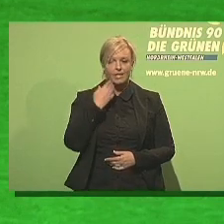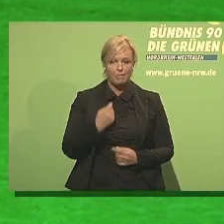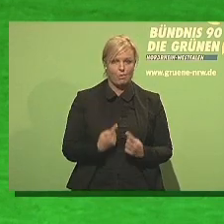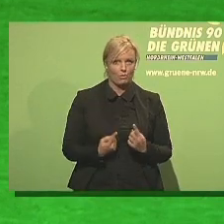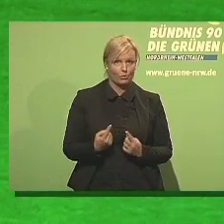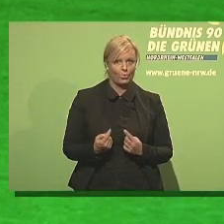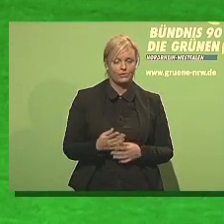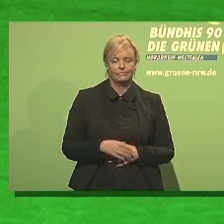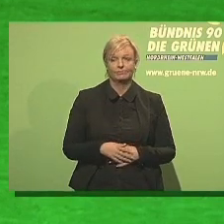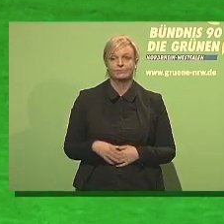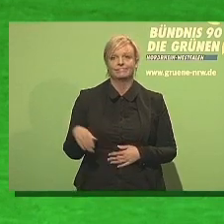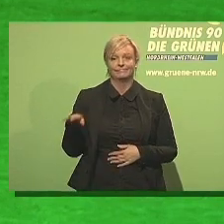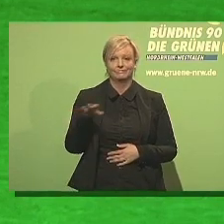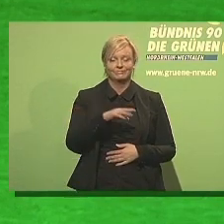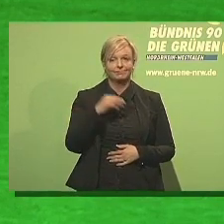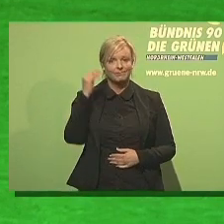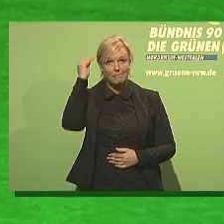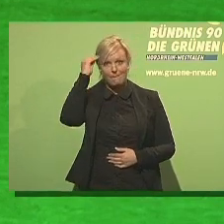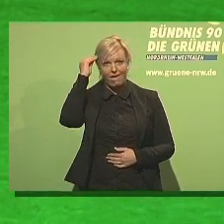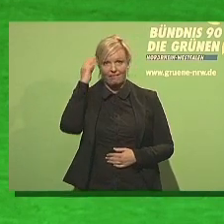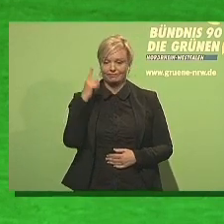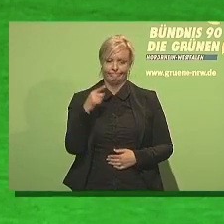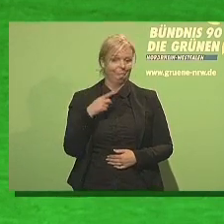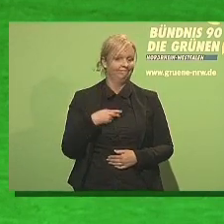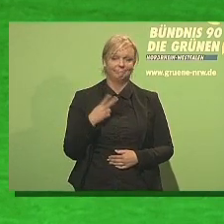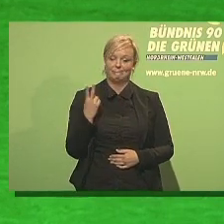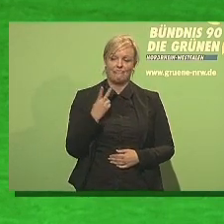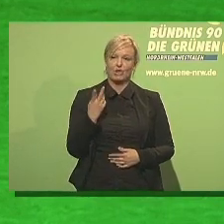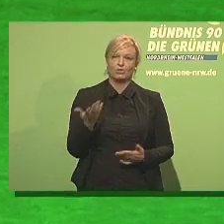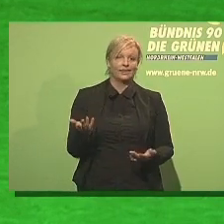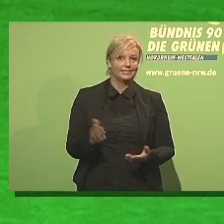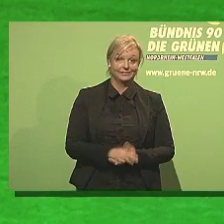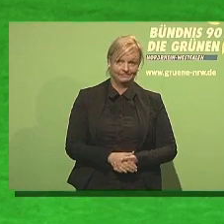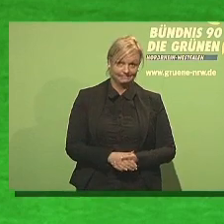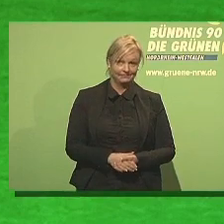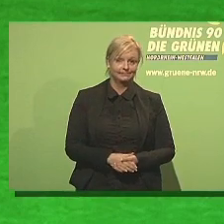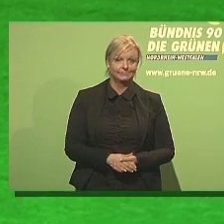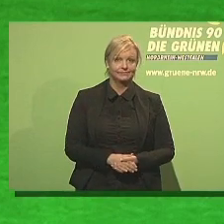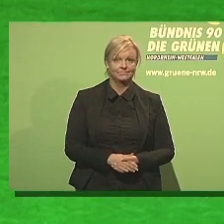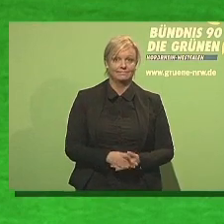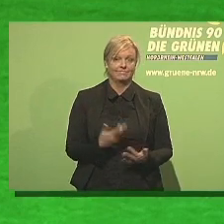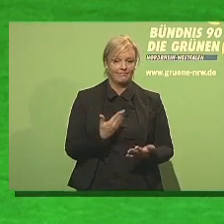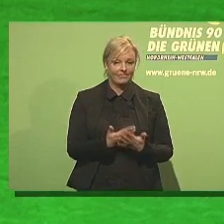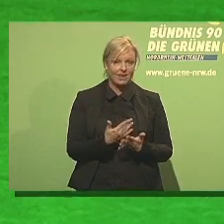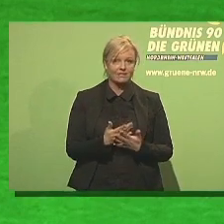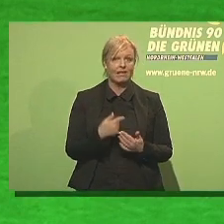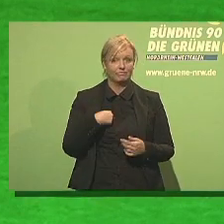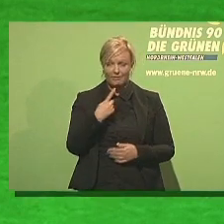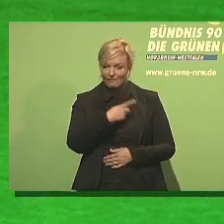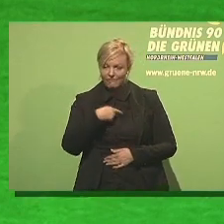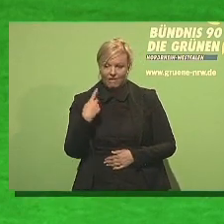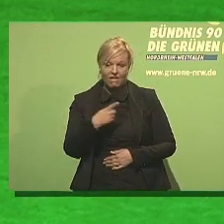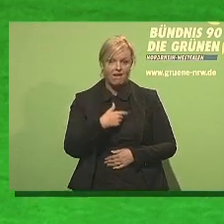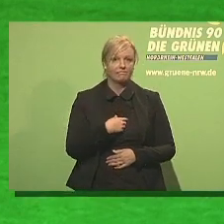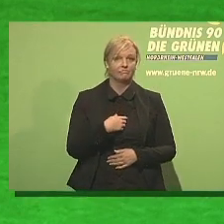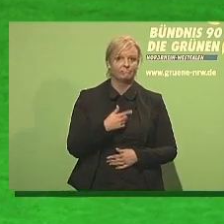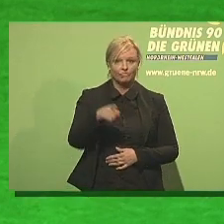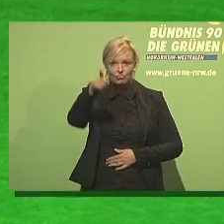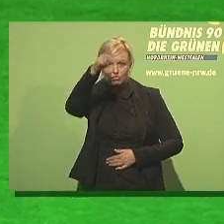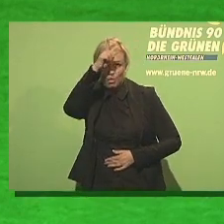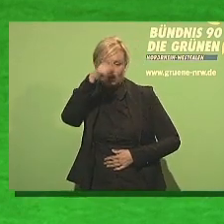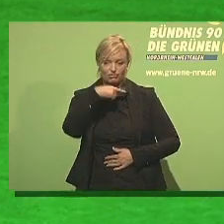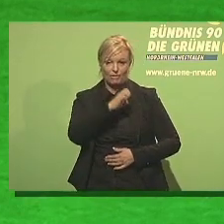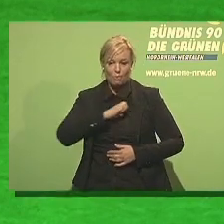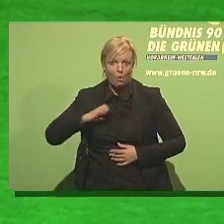all das hat Angela Merkel nicht verstanden. Und deshalb können wir, kann sich Deutschland, kann sich Europa